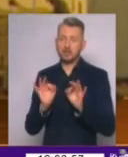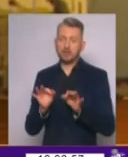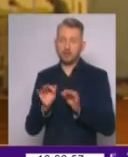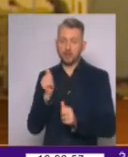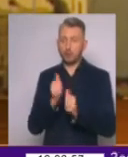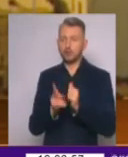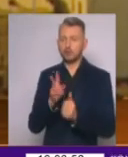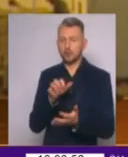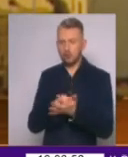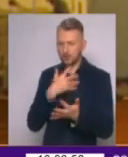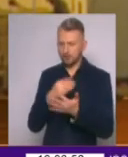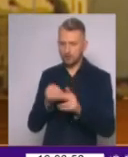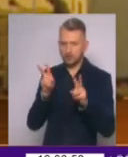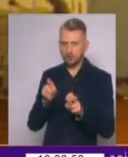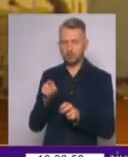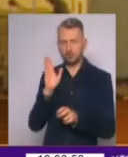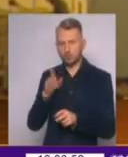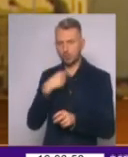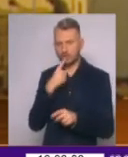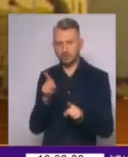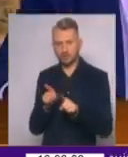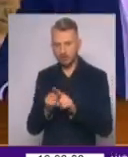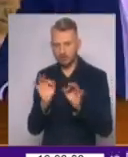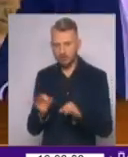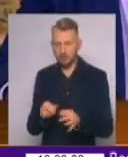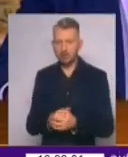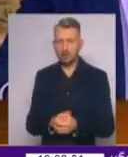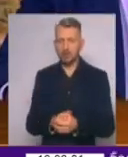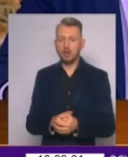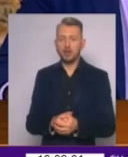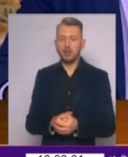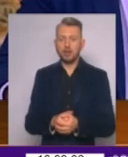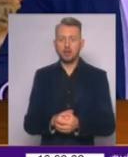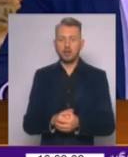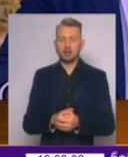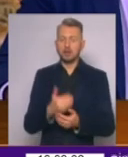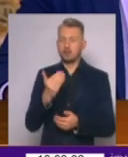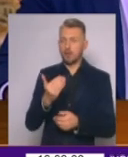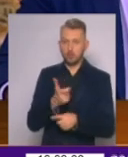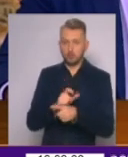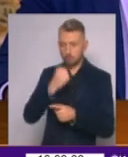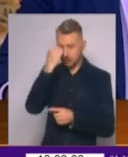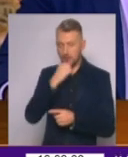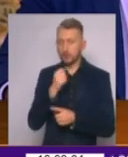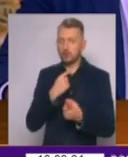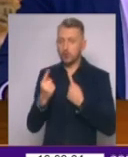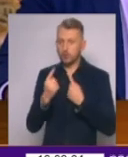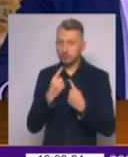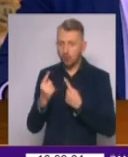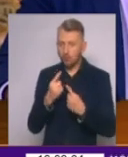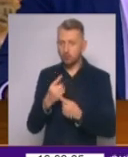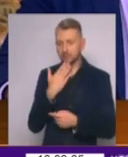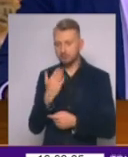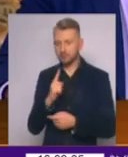кожен, хто опікується своєю тематикою, звичайно, буде саме таким чином. Однак тут не можна не погодитися. Пане Олеже, вам надзвичайно вдячна за розмову. Дуже дякую, що ви сьогодні